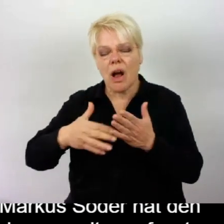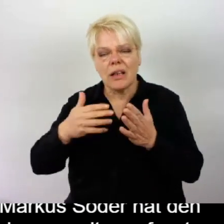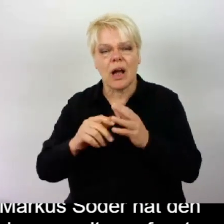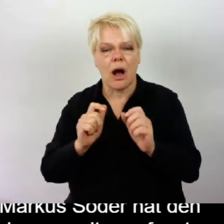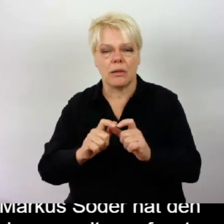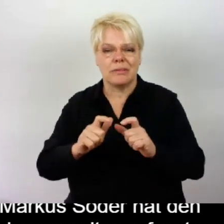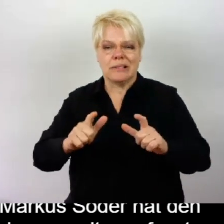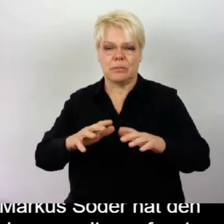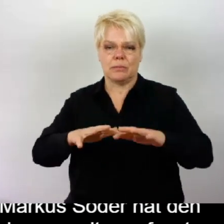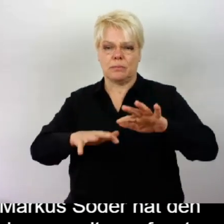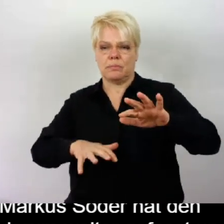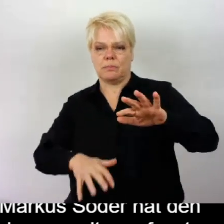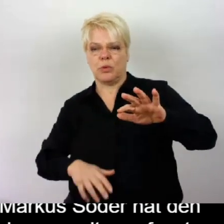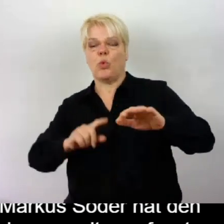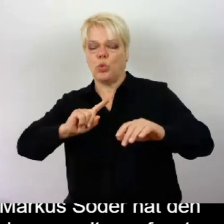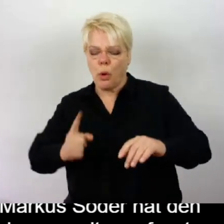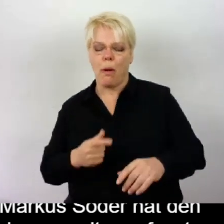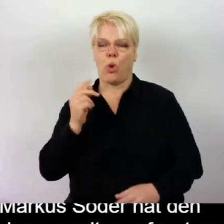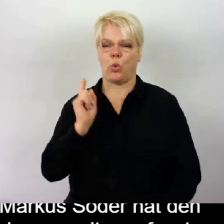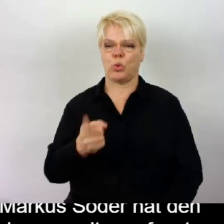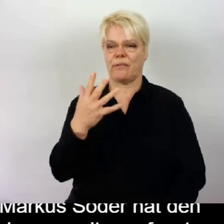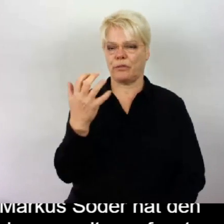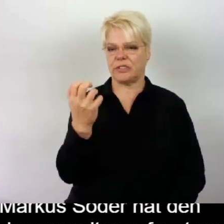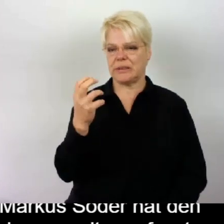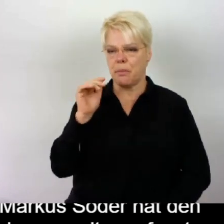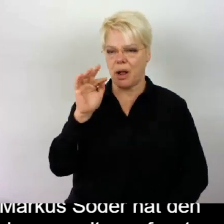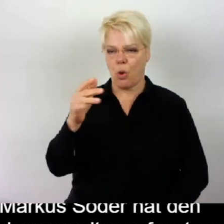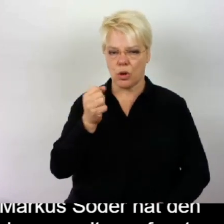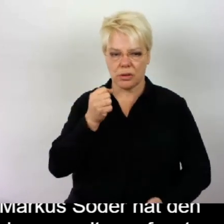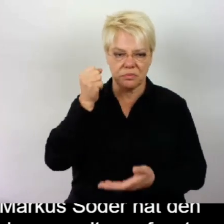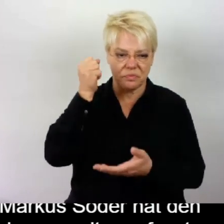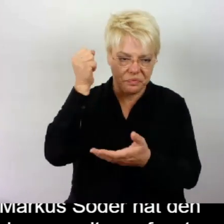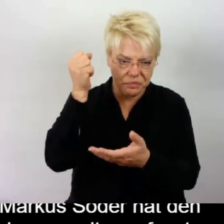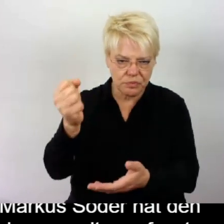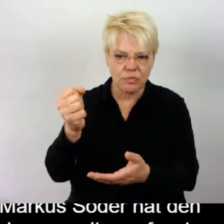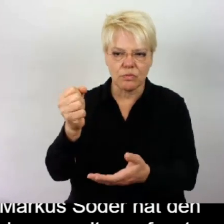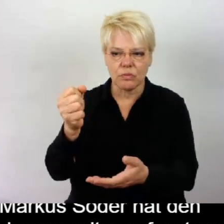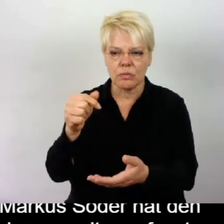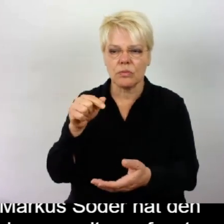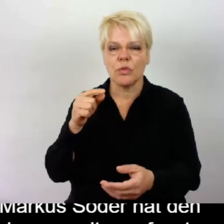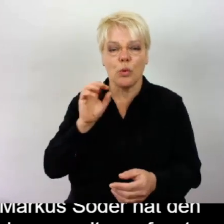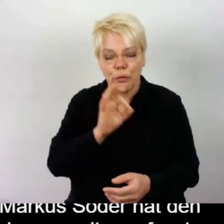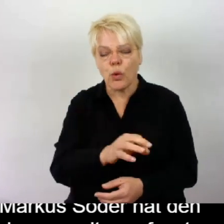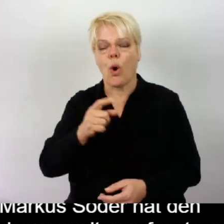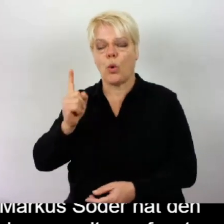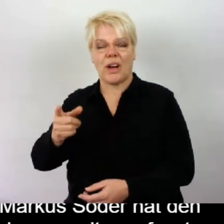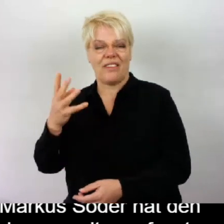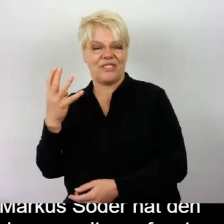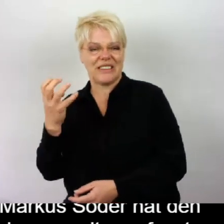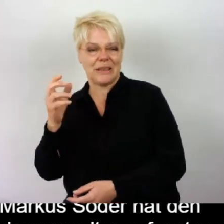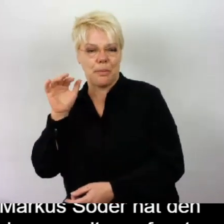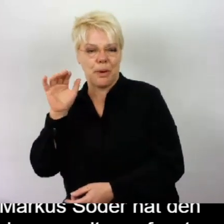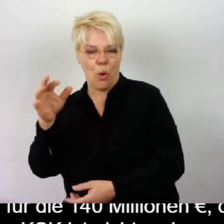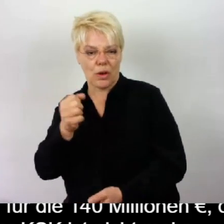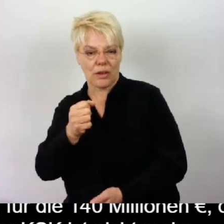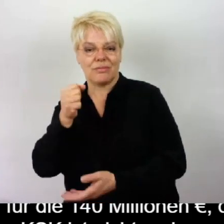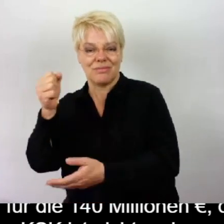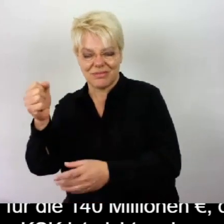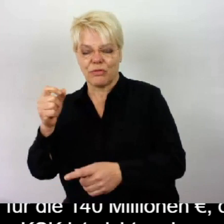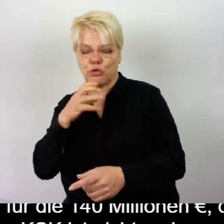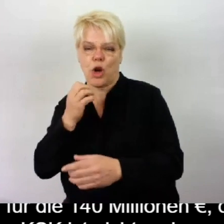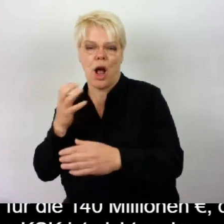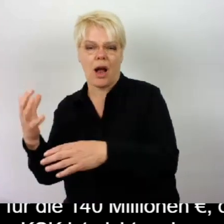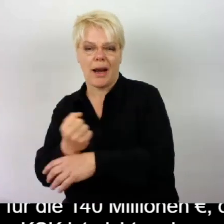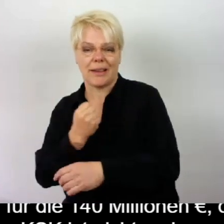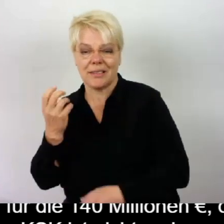hier ein substanzieller künstlerischer Ertrag eben mit dabei ist. Abgesprochen mit den Betroffenen letzte Woche mit dabei. Also bis zu